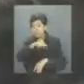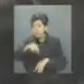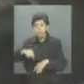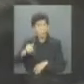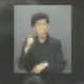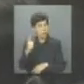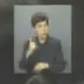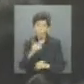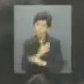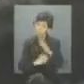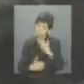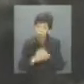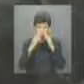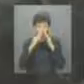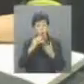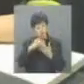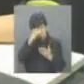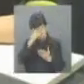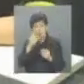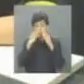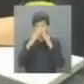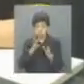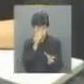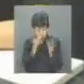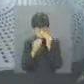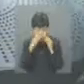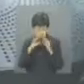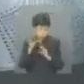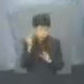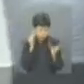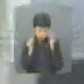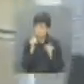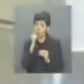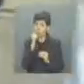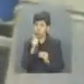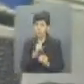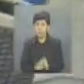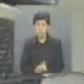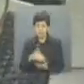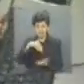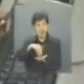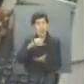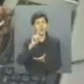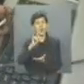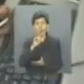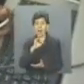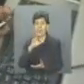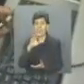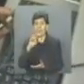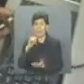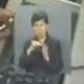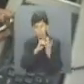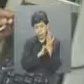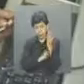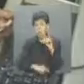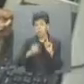ทั้งคนพิการทางสายตาที่สามารถเรียนรู้ได้ตลอดชีวิตขณะนี้มีศูนย์การเรียนรู้ ICT ชุมชนกว่า